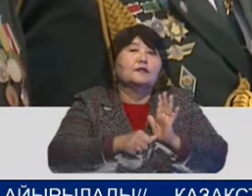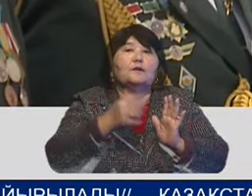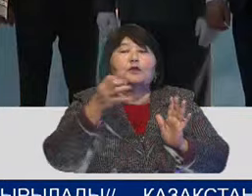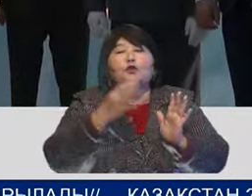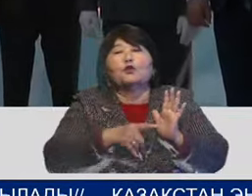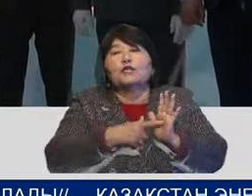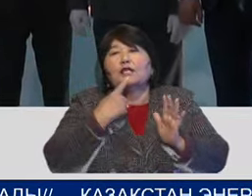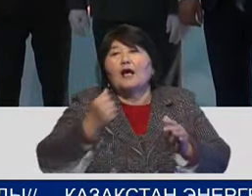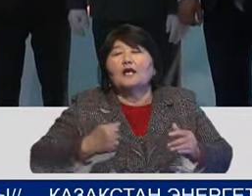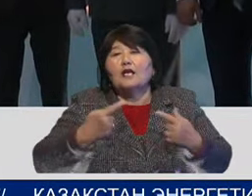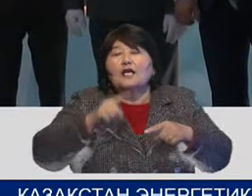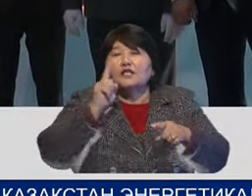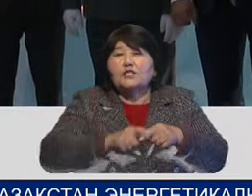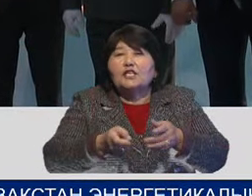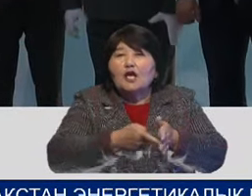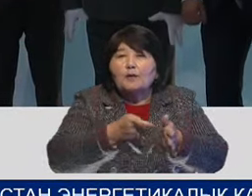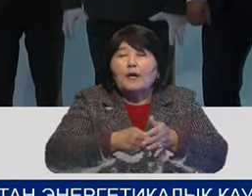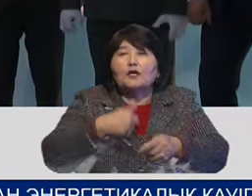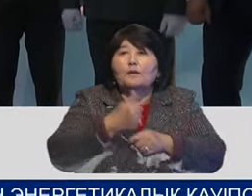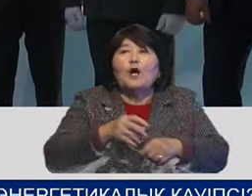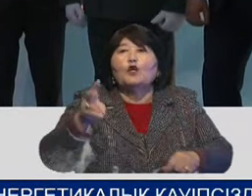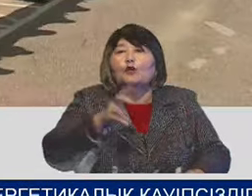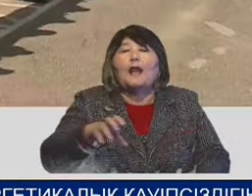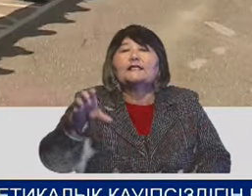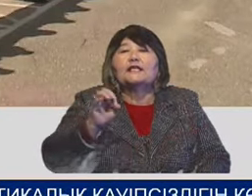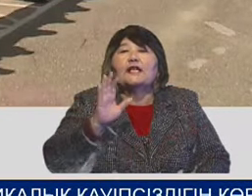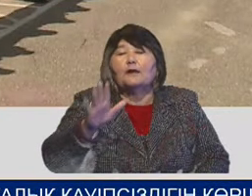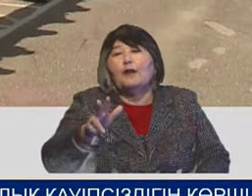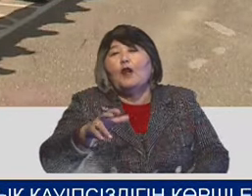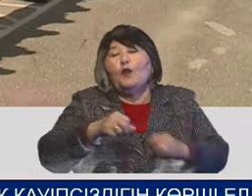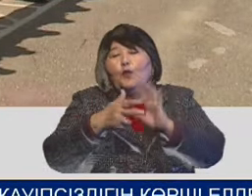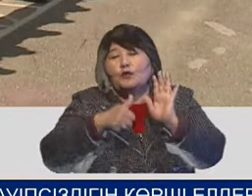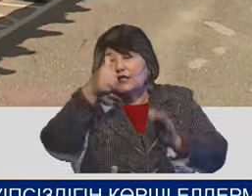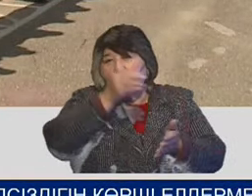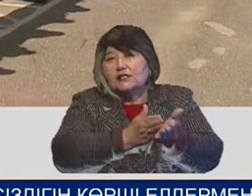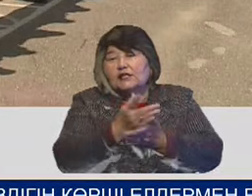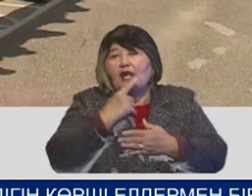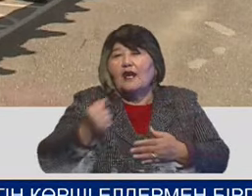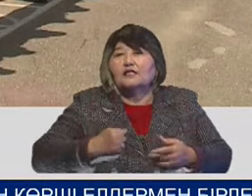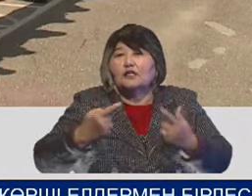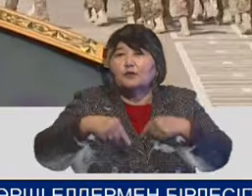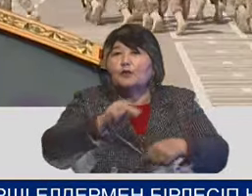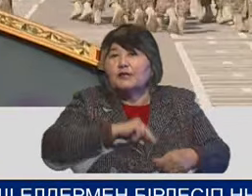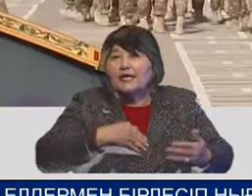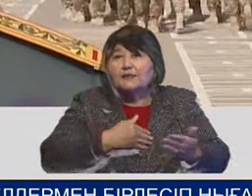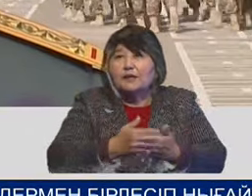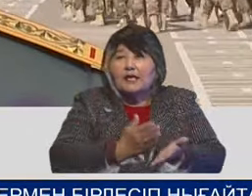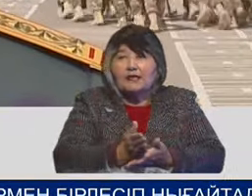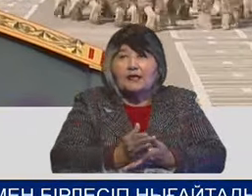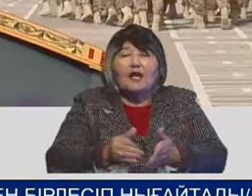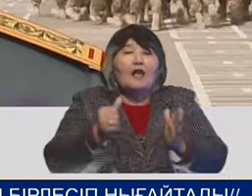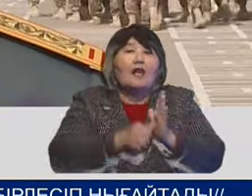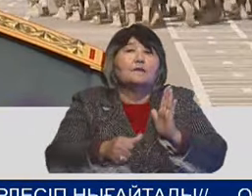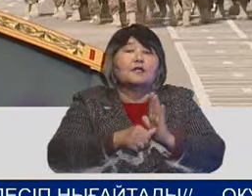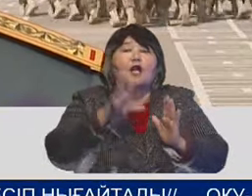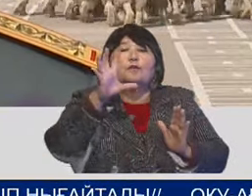әскери бөлімі жедел барлау бөлімшесінің бастығы Нұрахмет Сейдахметов. Ол 8 жылдан бері осы әскери бөлімде қызмет атқарады.